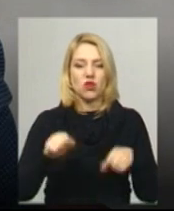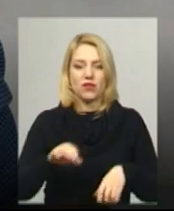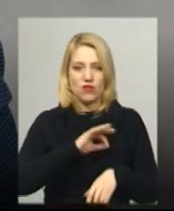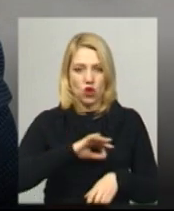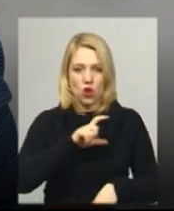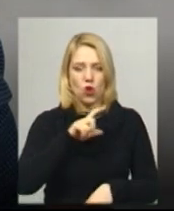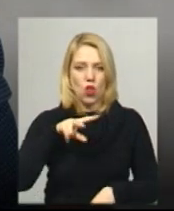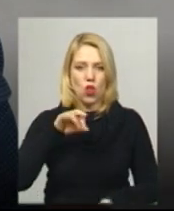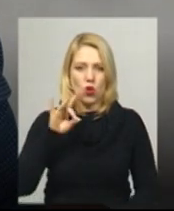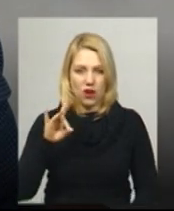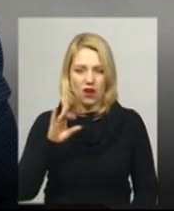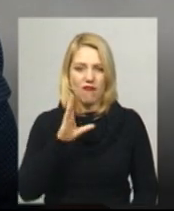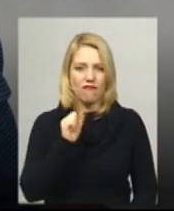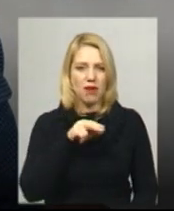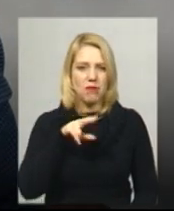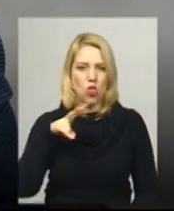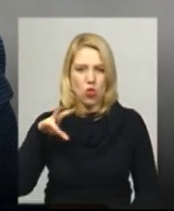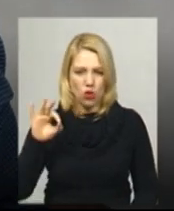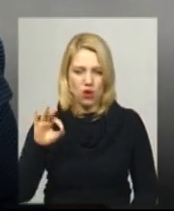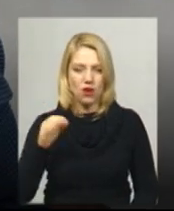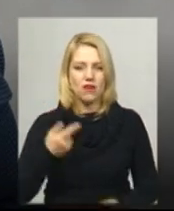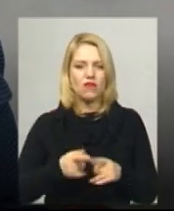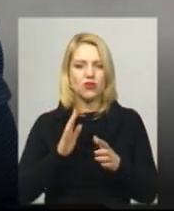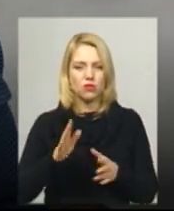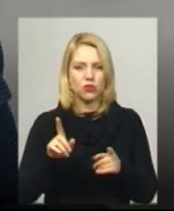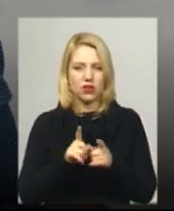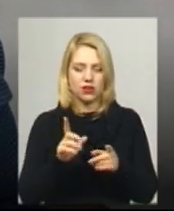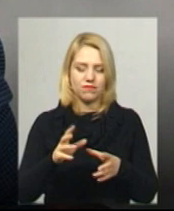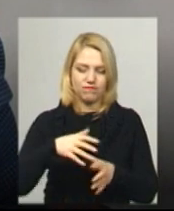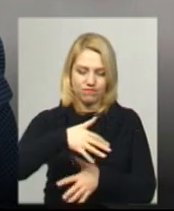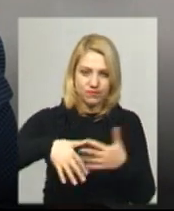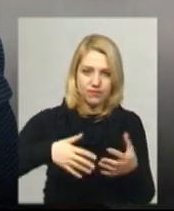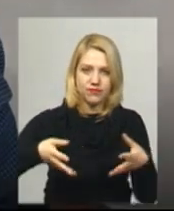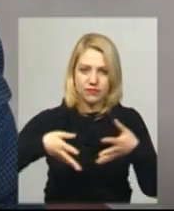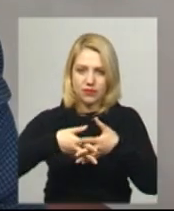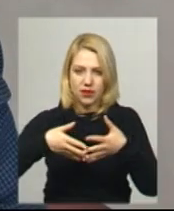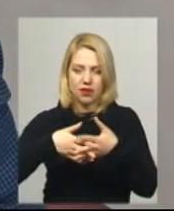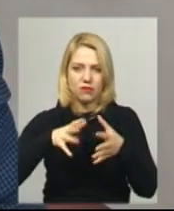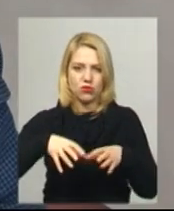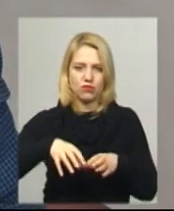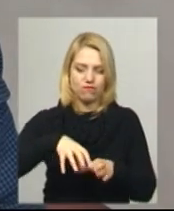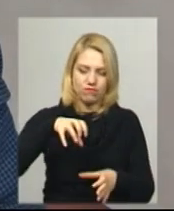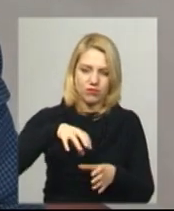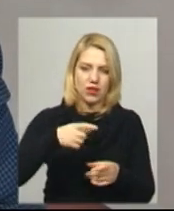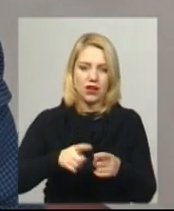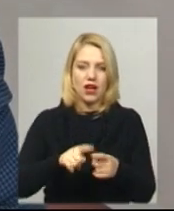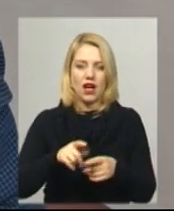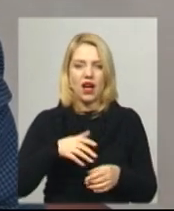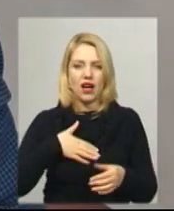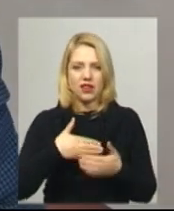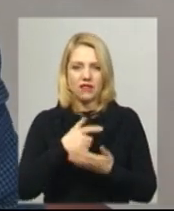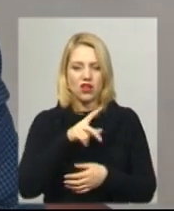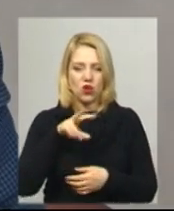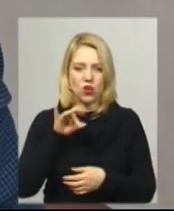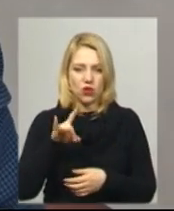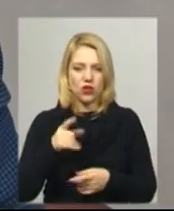хлорне вапно, яке буде відповідно до методи готуватися, будуть витяжки з активним флором. І